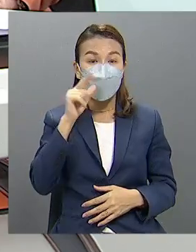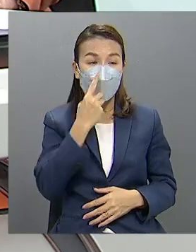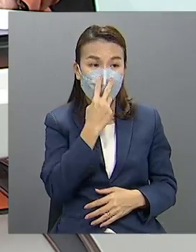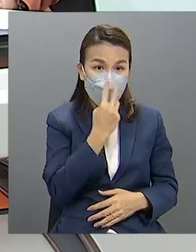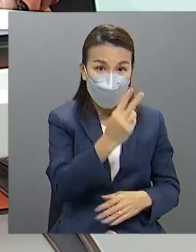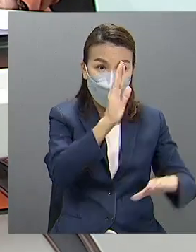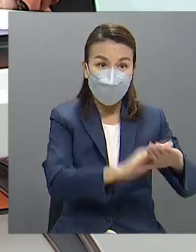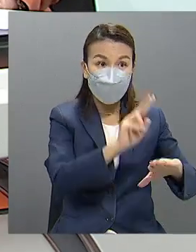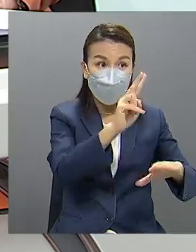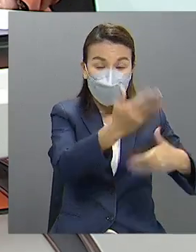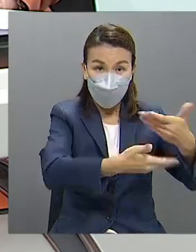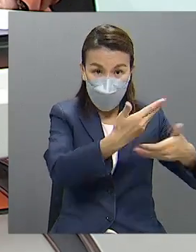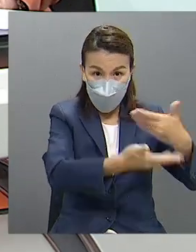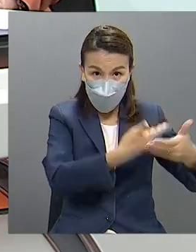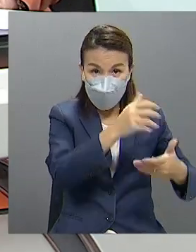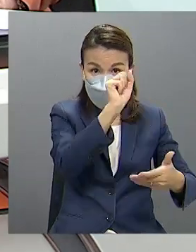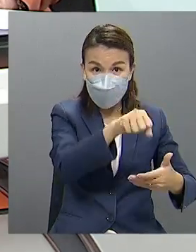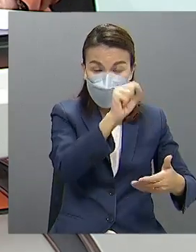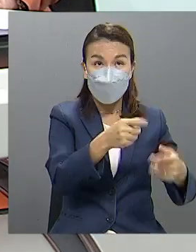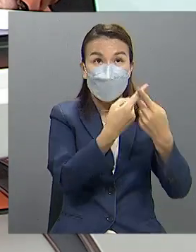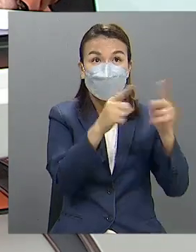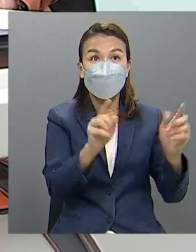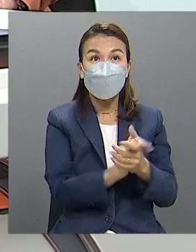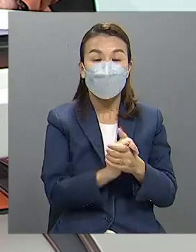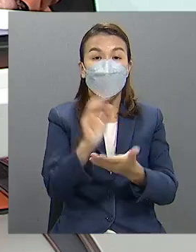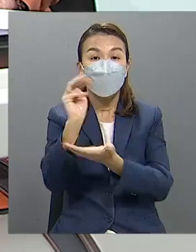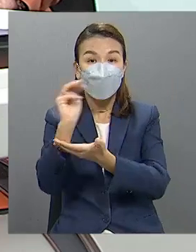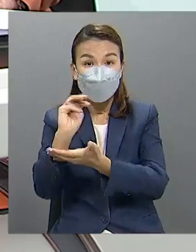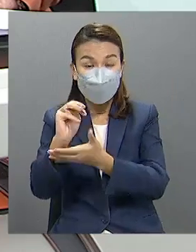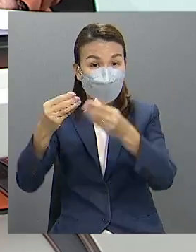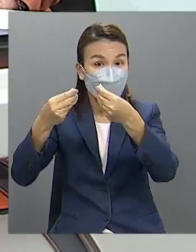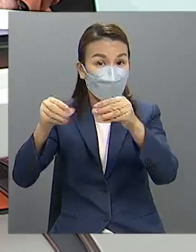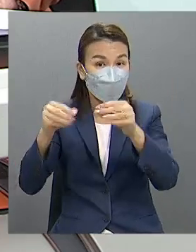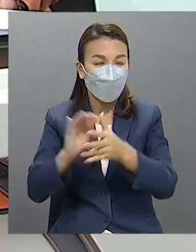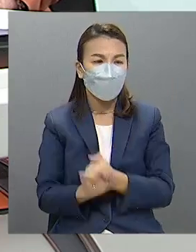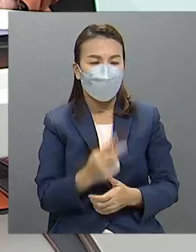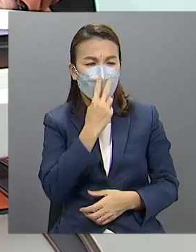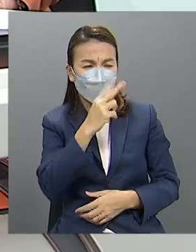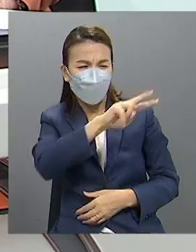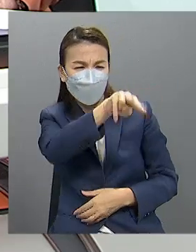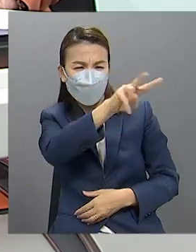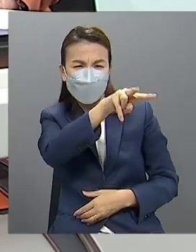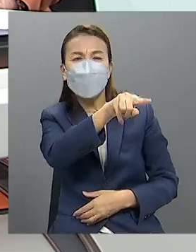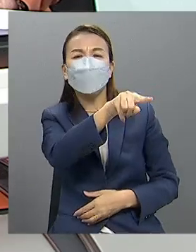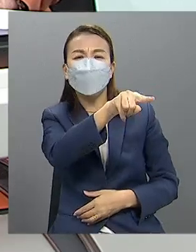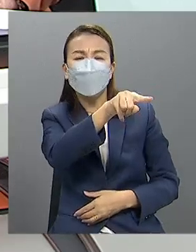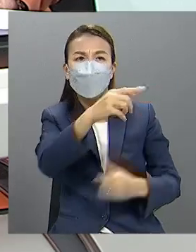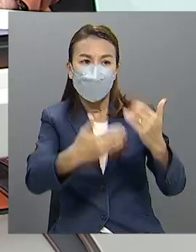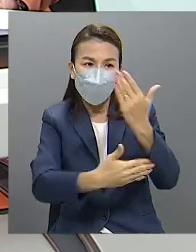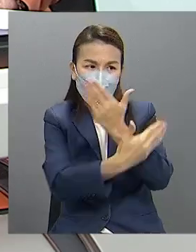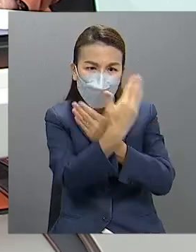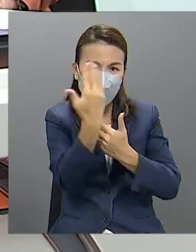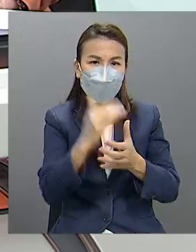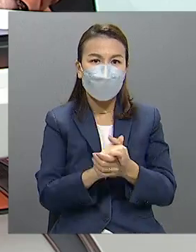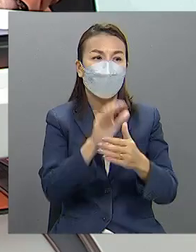อยู่ในโซเชียลมีเดียแต่ตอนนี้เนี่ยมีมูลนิธิกระจกเงานะคะที่เขาก็มาเป็นกลไกนึงในการเปิดโอกาสให้มีการบริจา